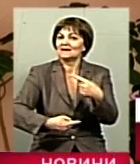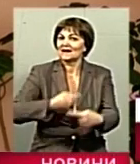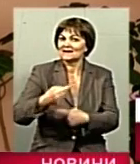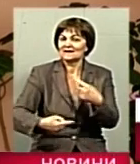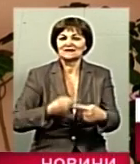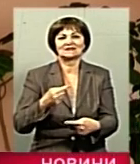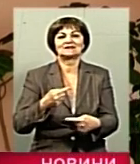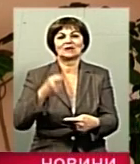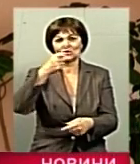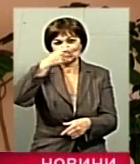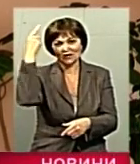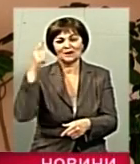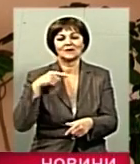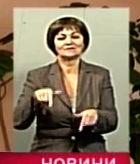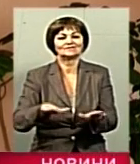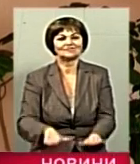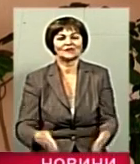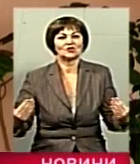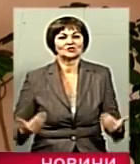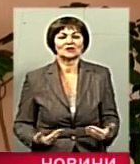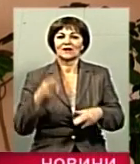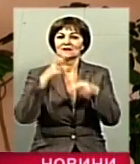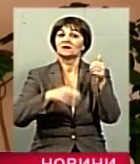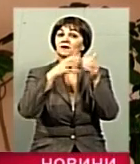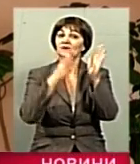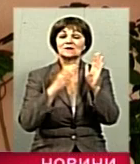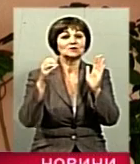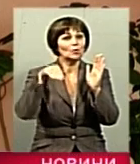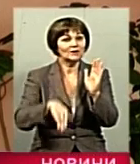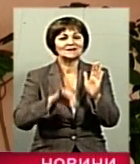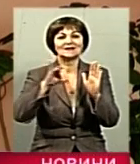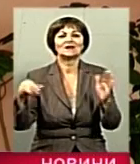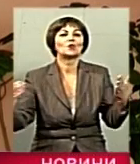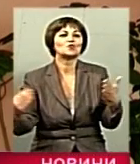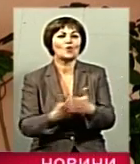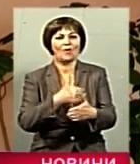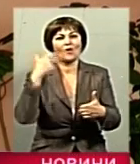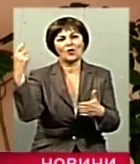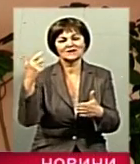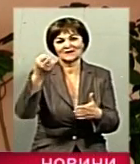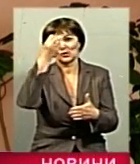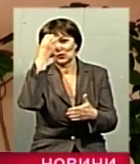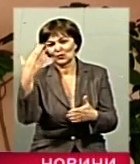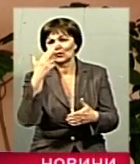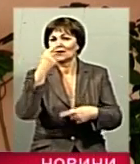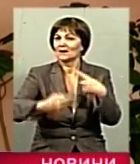оселилися тут в кінці 19 століття і внесли новий спосіб господарювання, культуру, традиції, свої